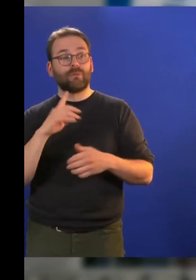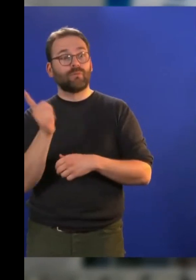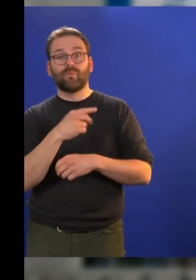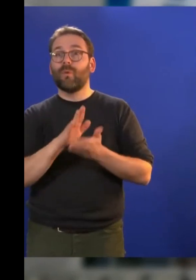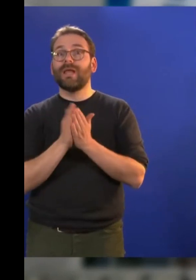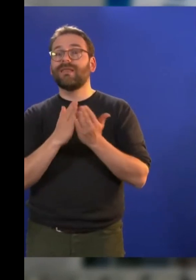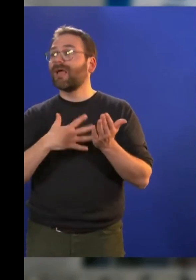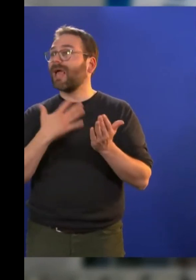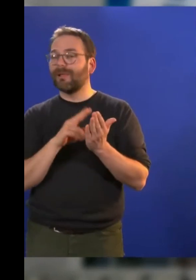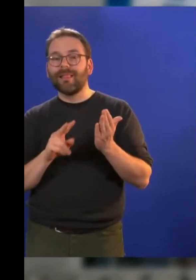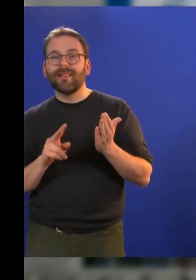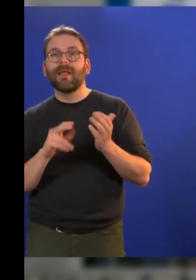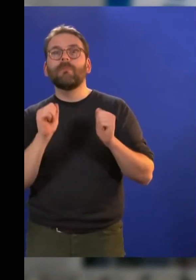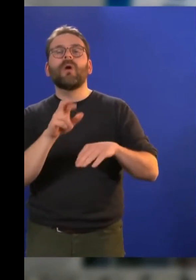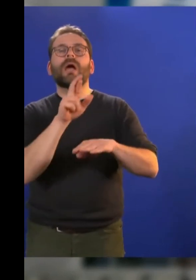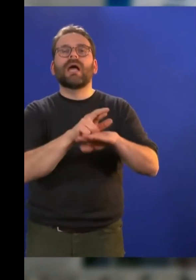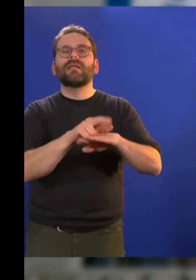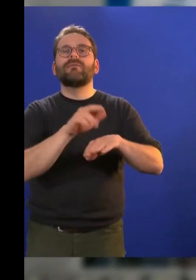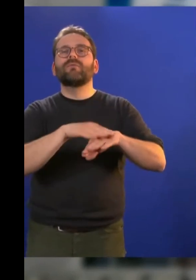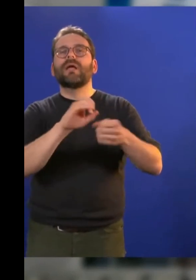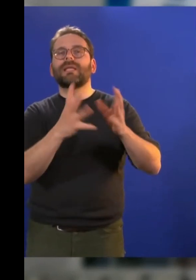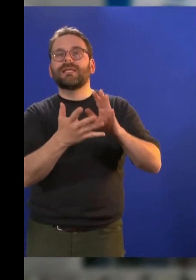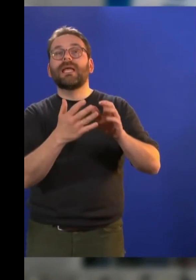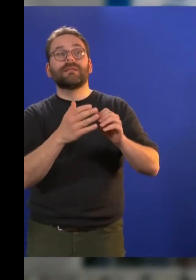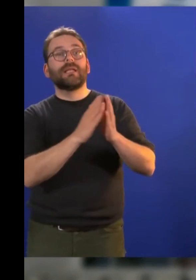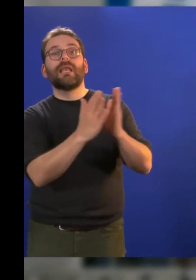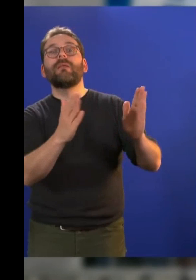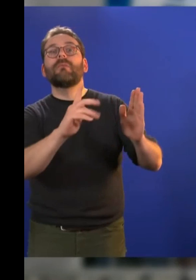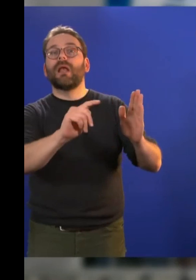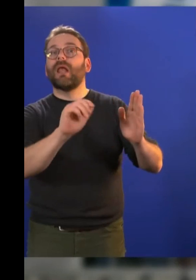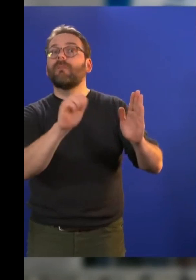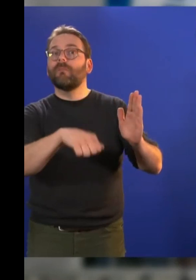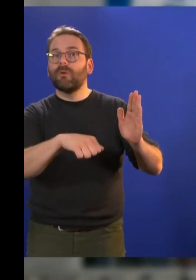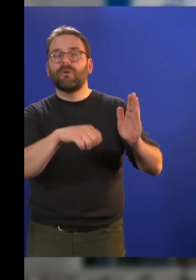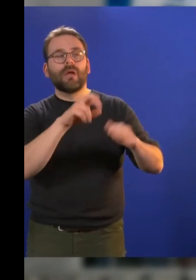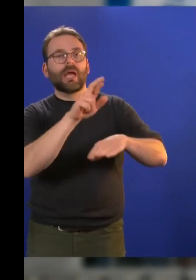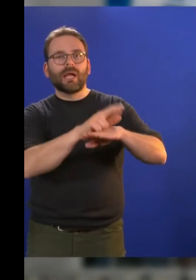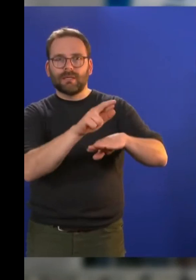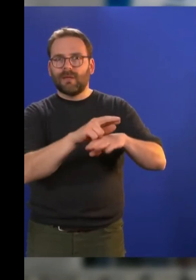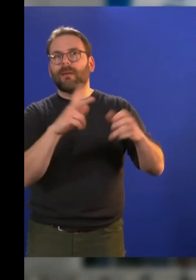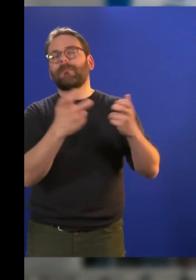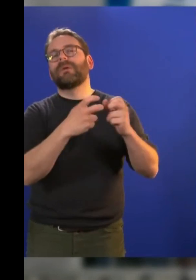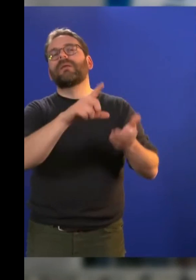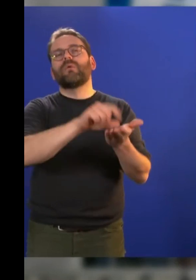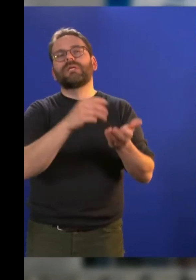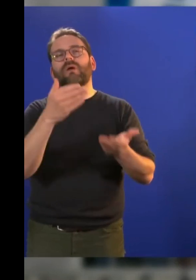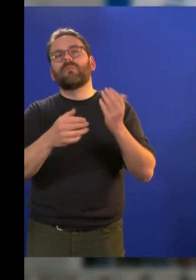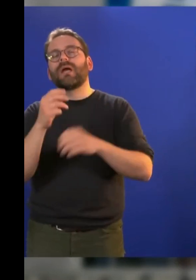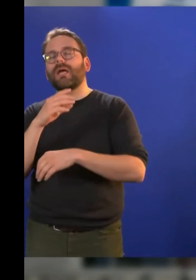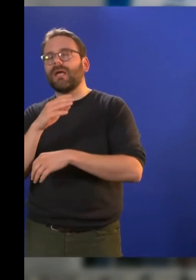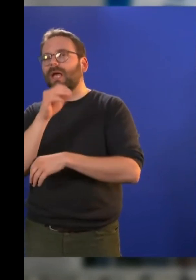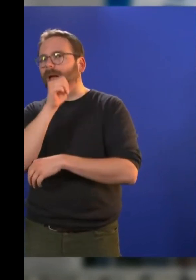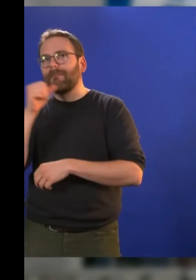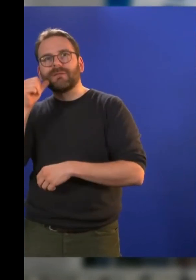livres de réserver sur Internet dans leur librairie, pour un tarif moins cher que sur Amazon, puisqu'il y